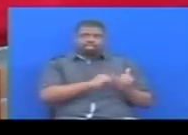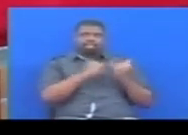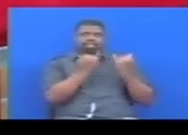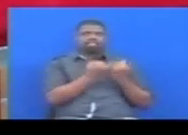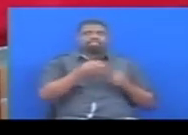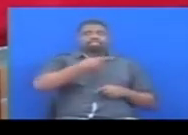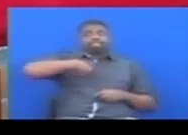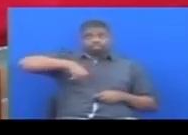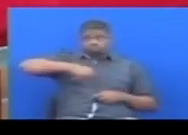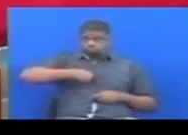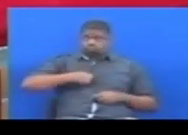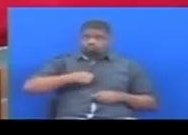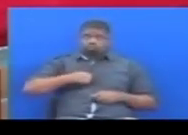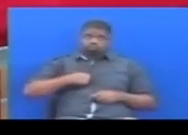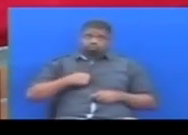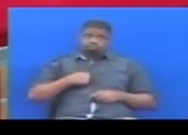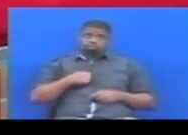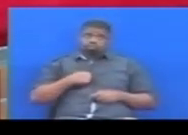tafiri,